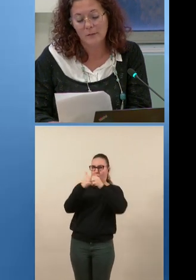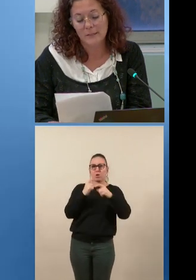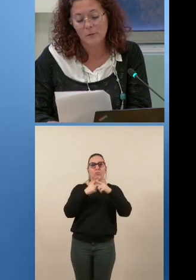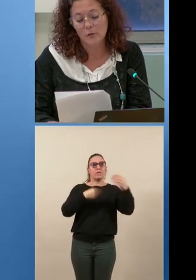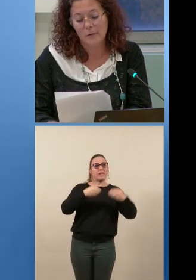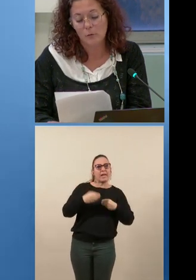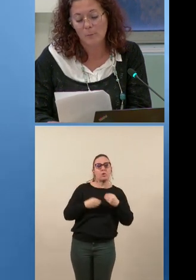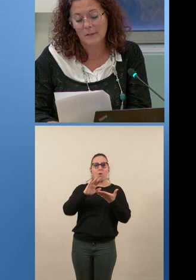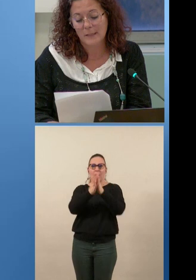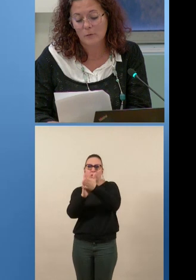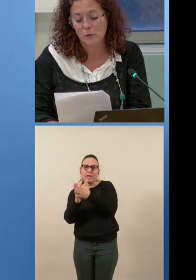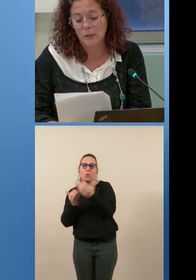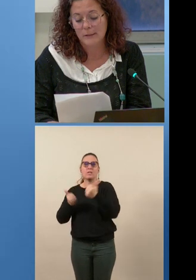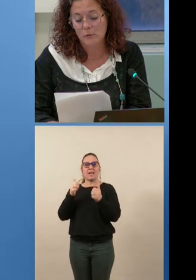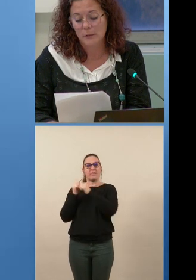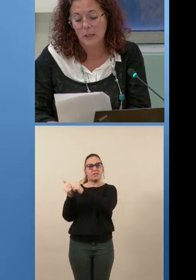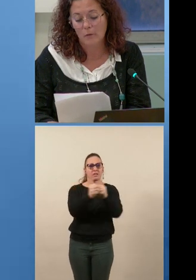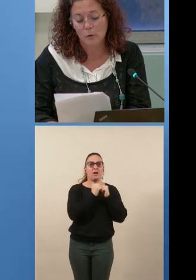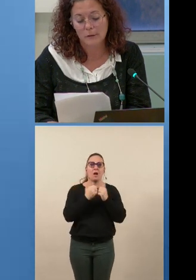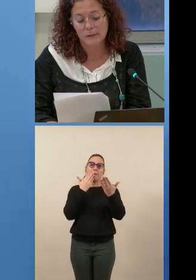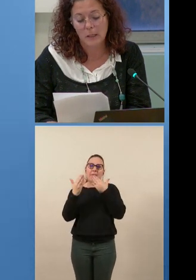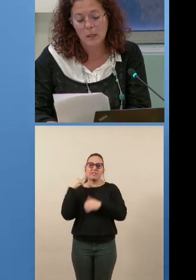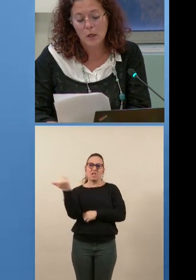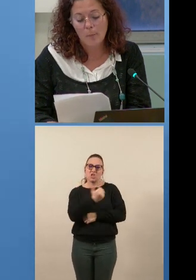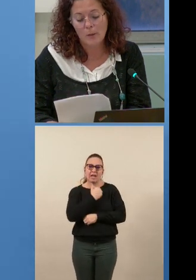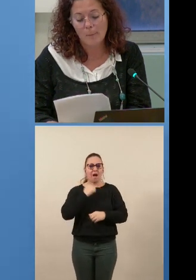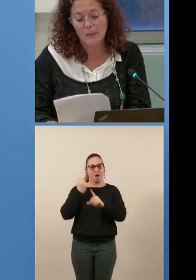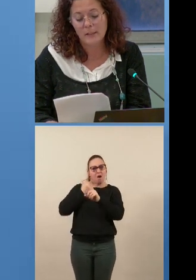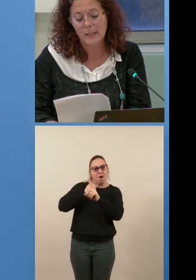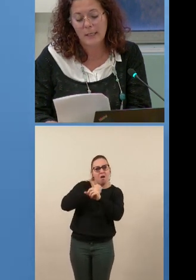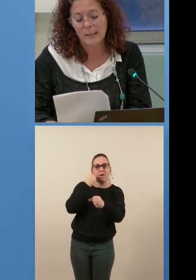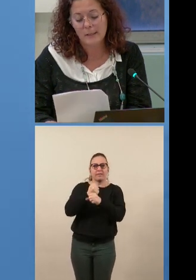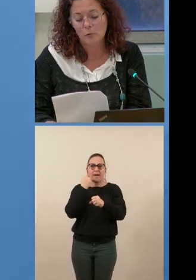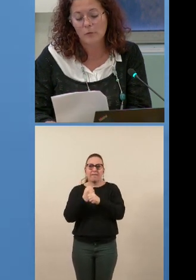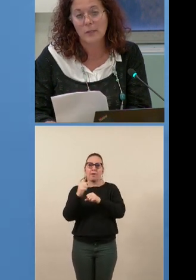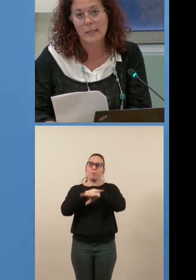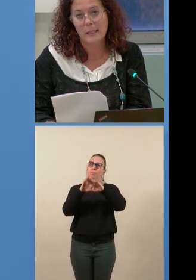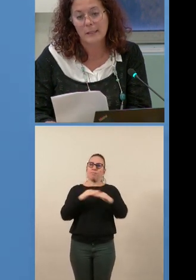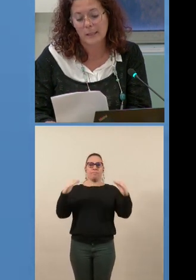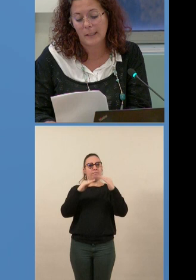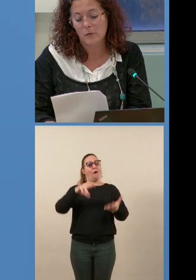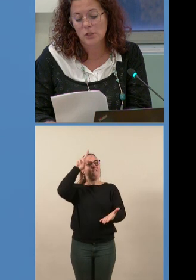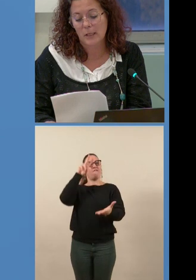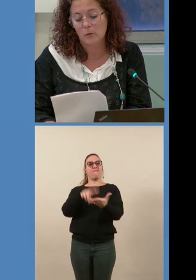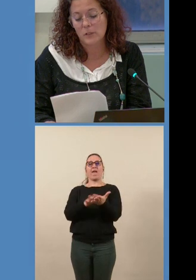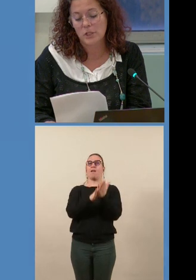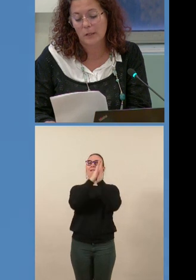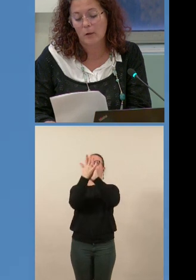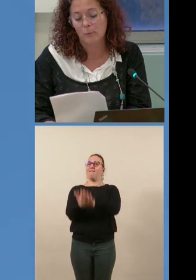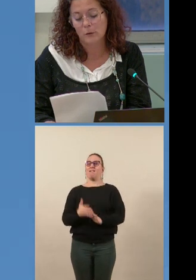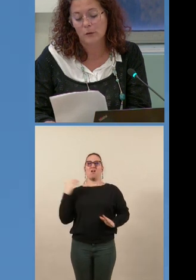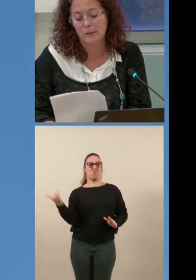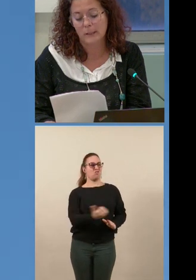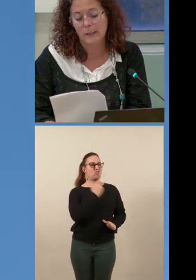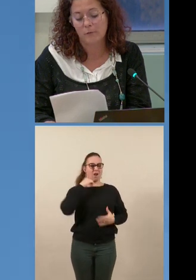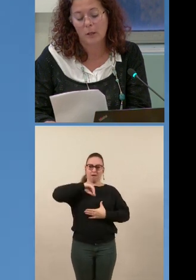service association merci à toutes seules et ceux qui uvrent au quotidien pour que la politique égalité soit une réalité et que chacune et chacun